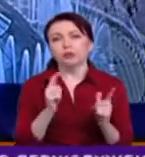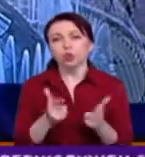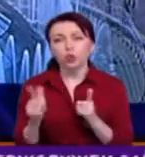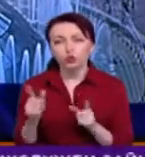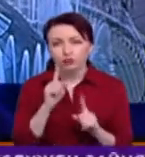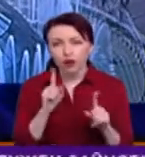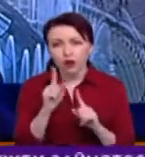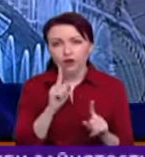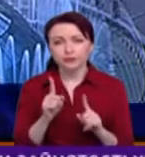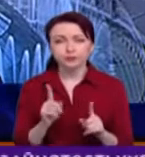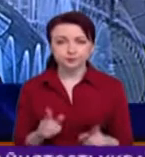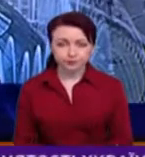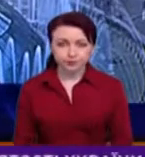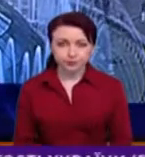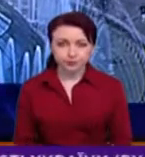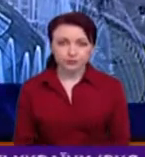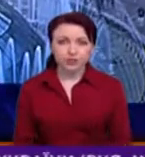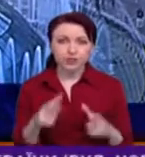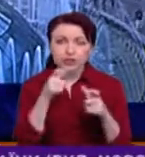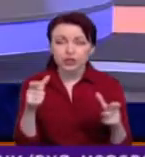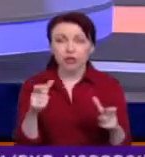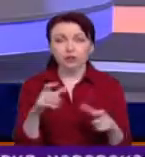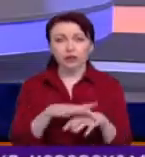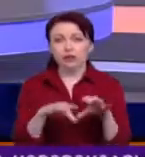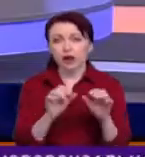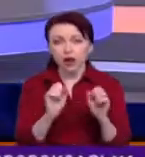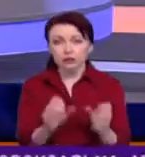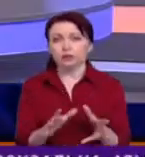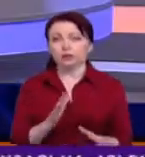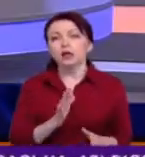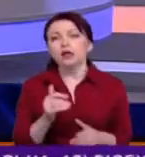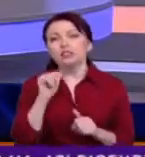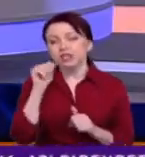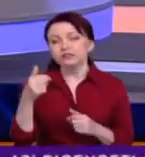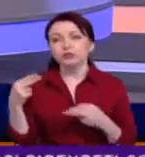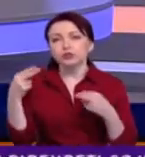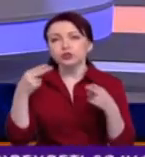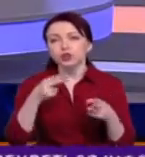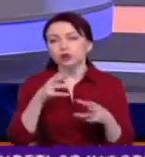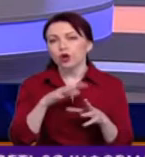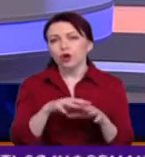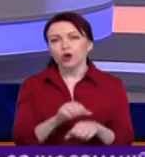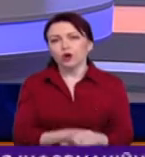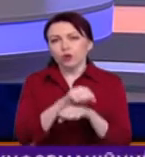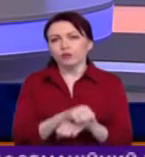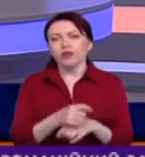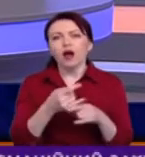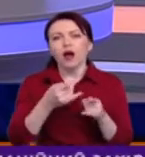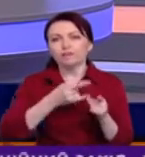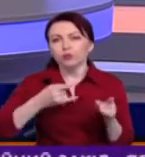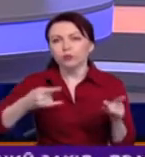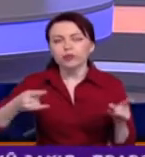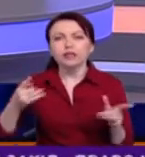Раду з кайданками, заявами, криками тощо. Завтра там приїжджають в облогу брати Верховну Раду ці автомобілі на